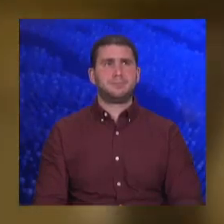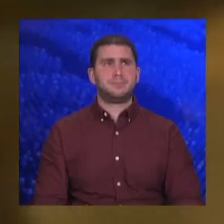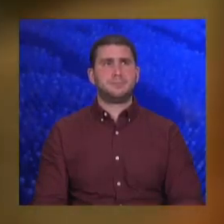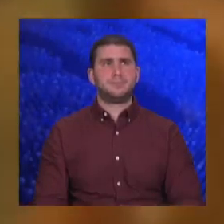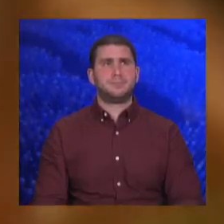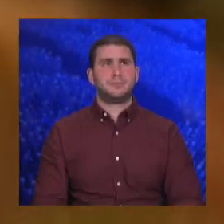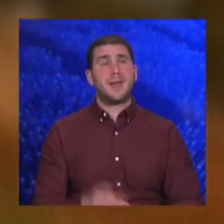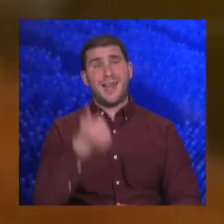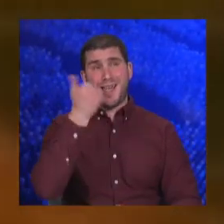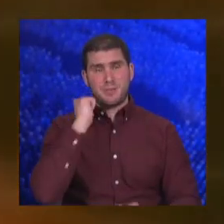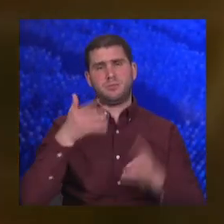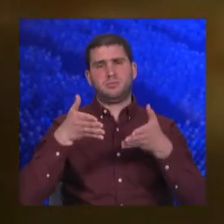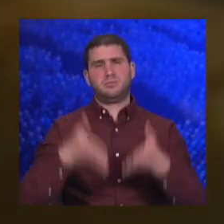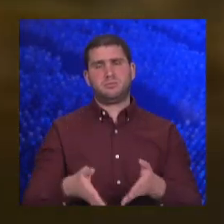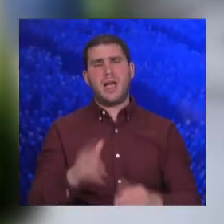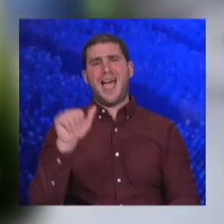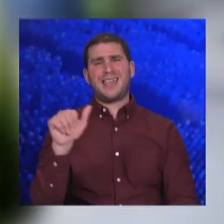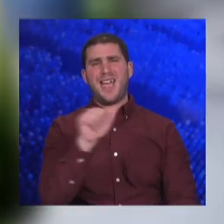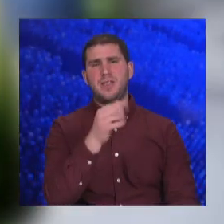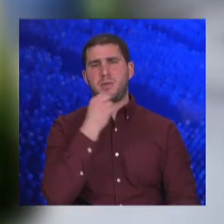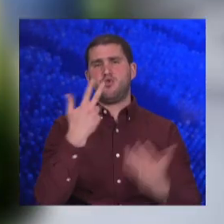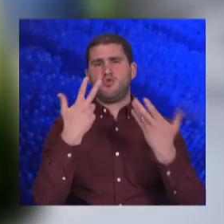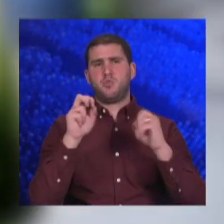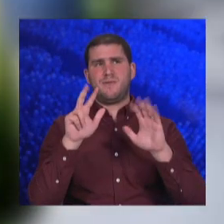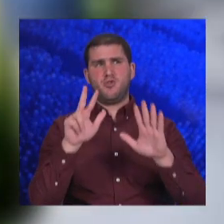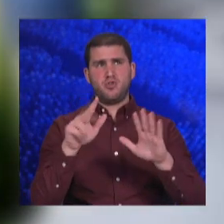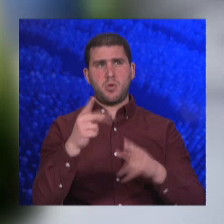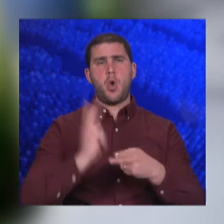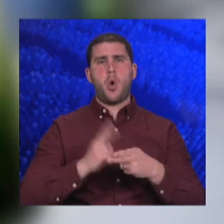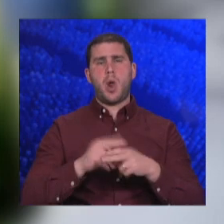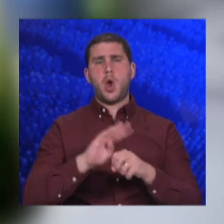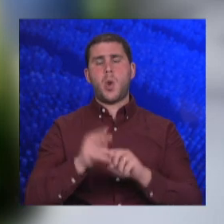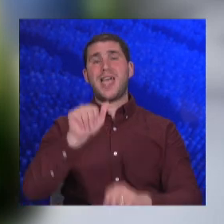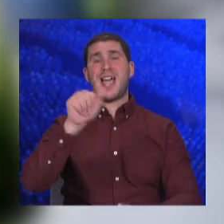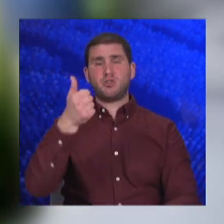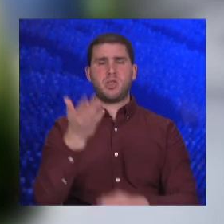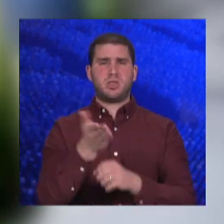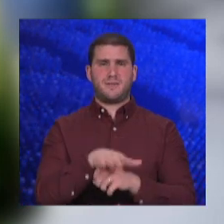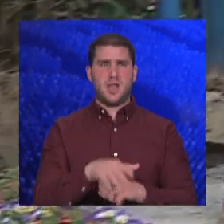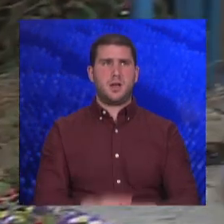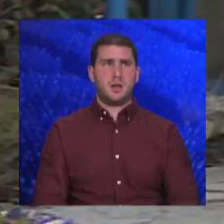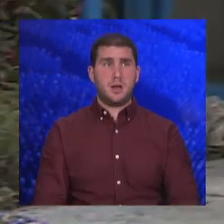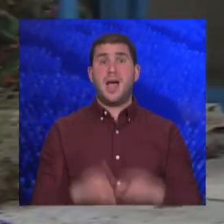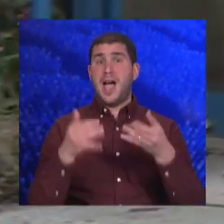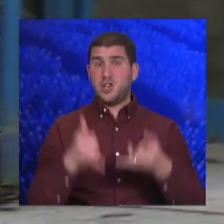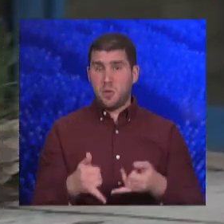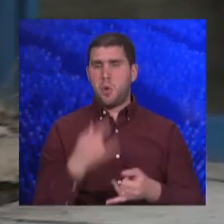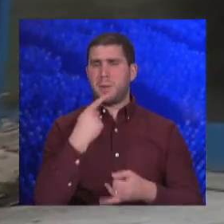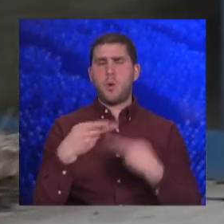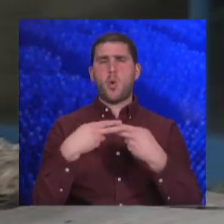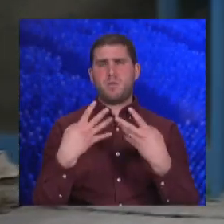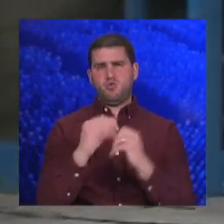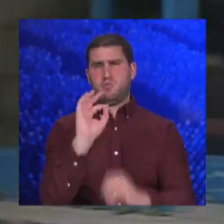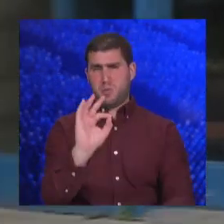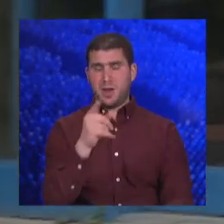אמש הובא למנוחות אריה אבן בן 88, חולה הקורונה הראשון שנפטר. היום אומרים קרובי משפחתו כי